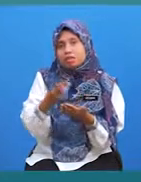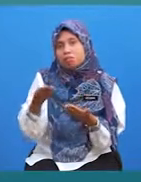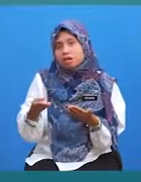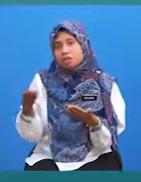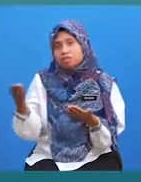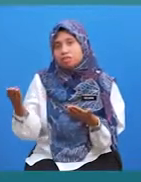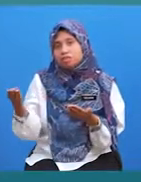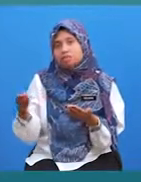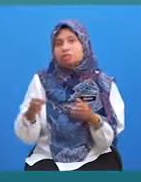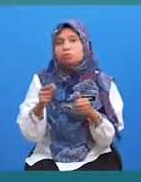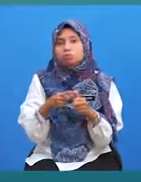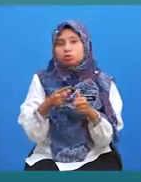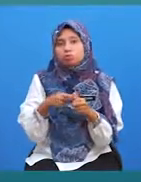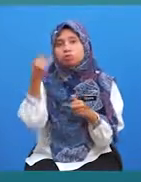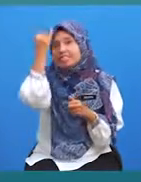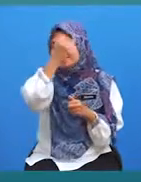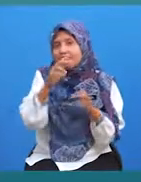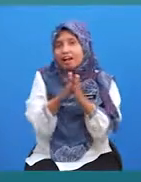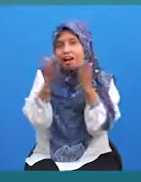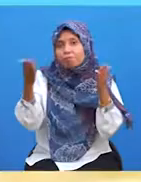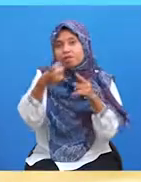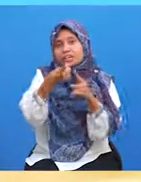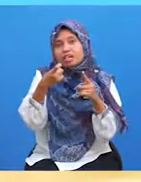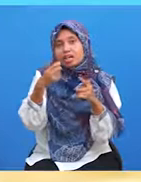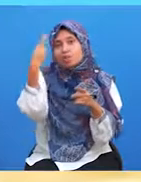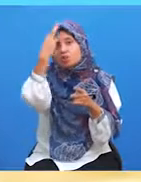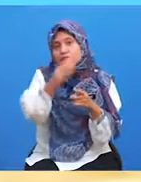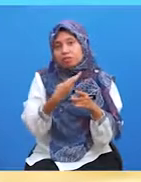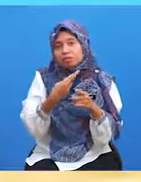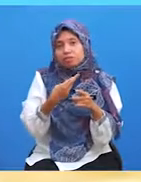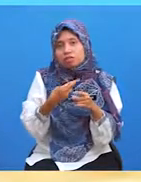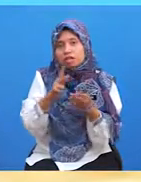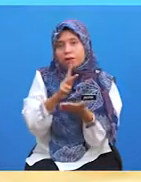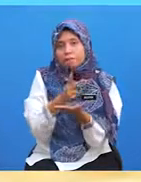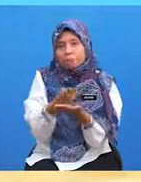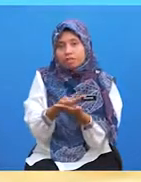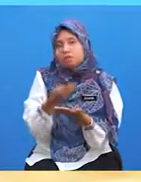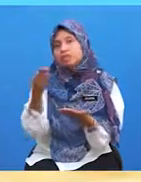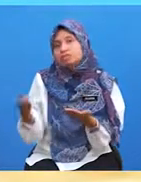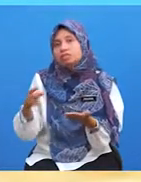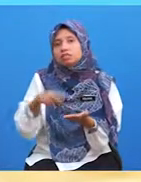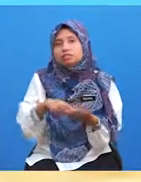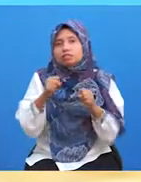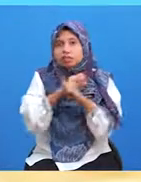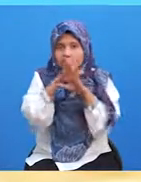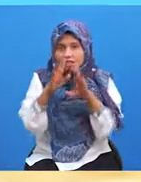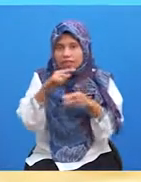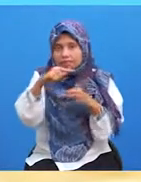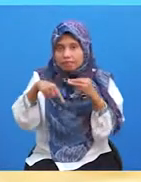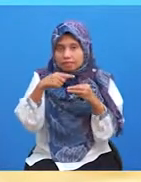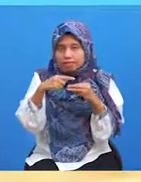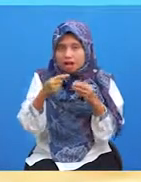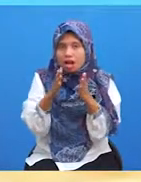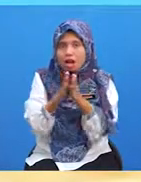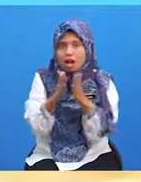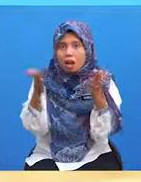indah kabar dari rupa. Peribahasa ini menerangkan tentang